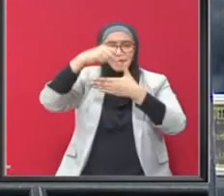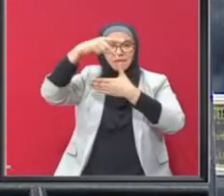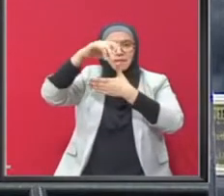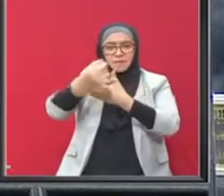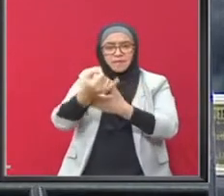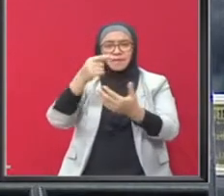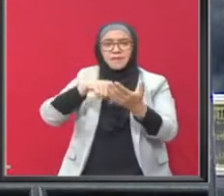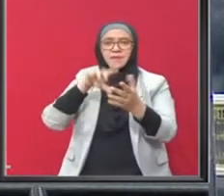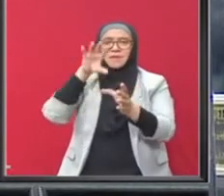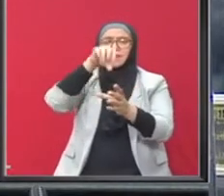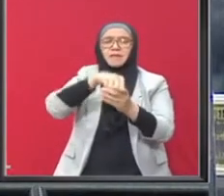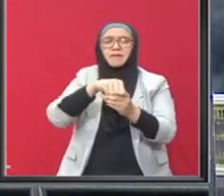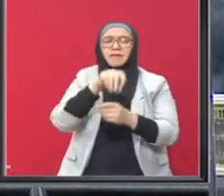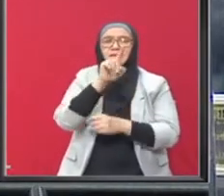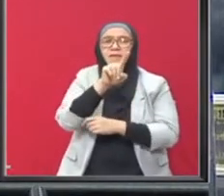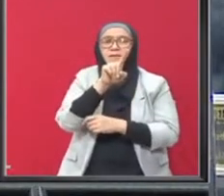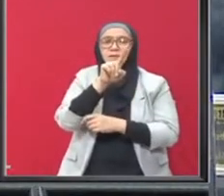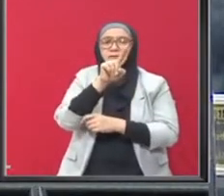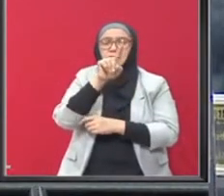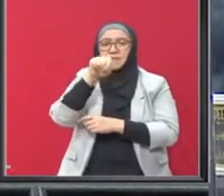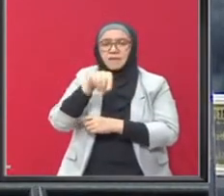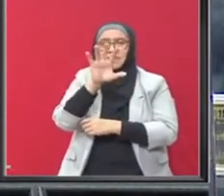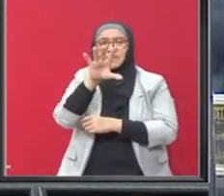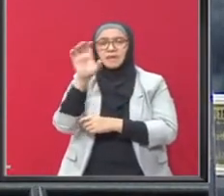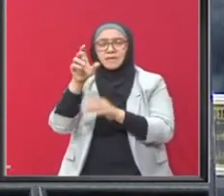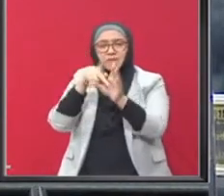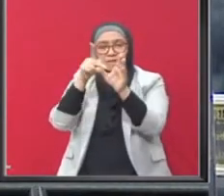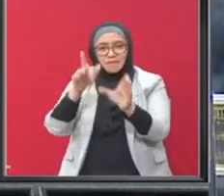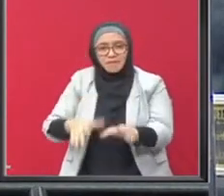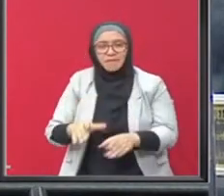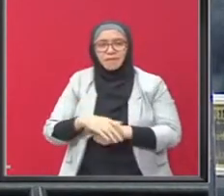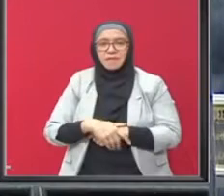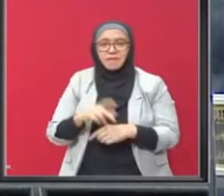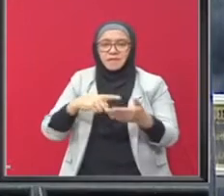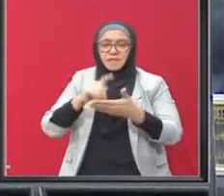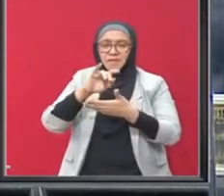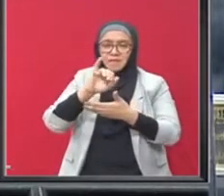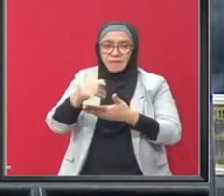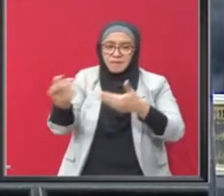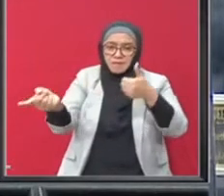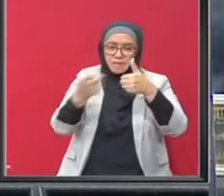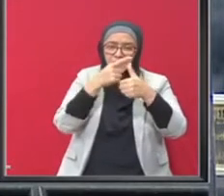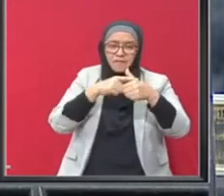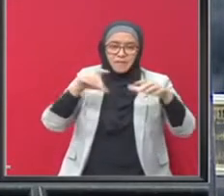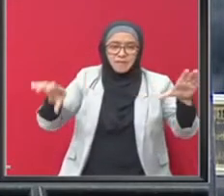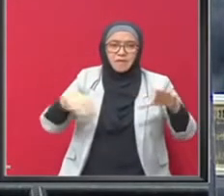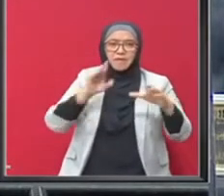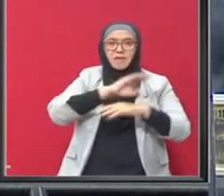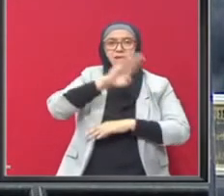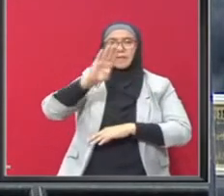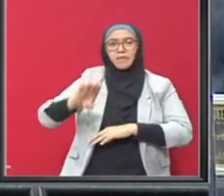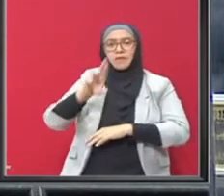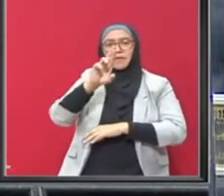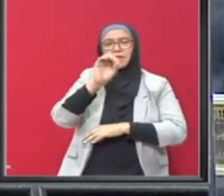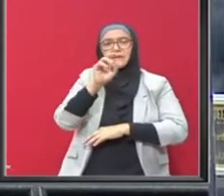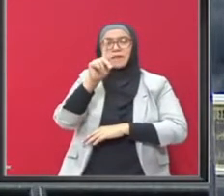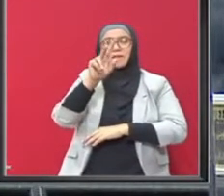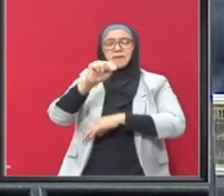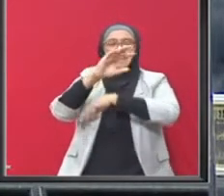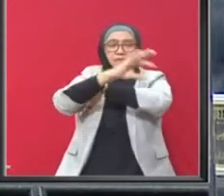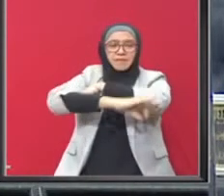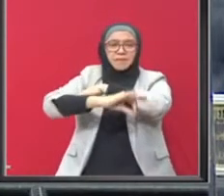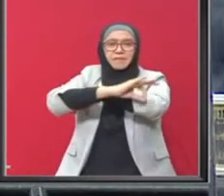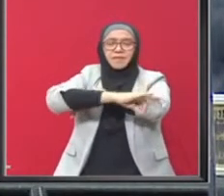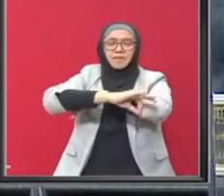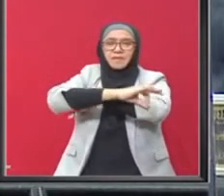UN e-project betametadol 342 diadakan dilaksanakan di padepokan di negeri sembilan pademelon